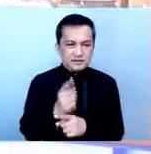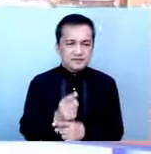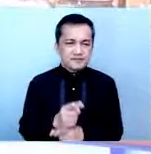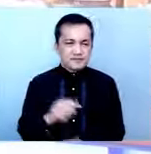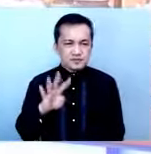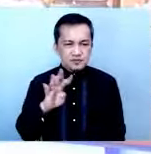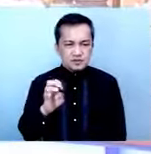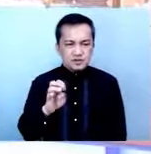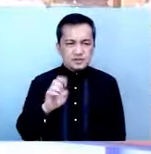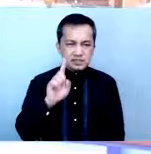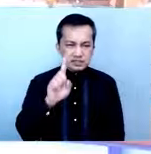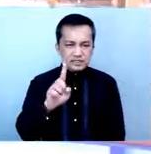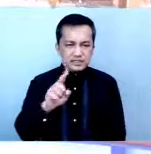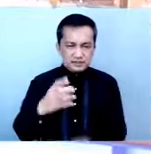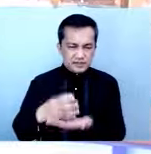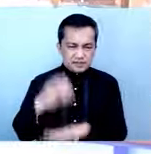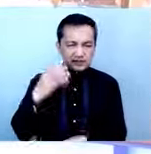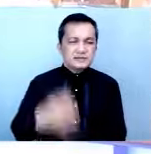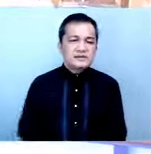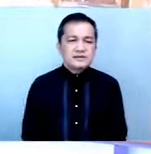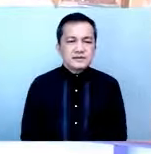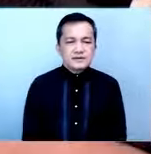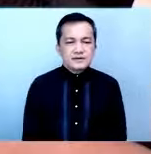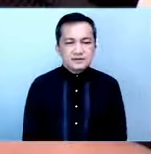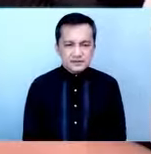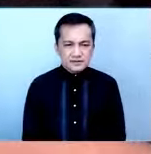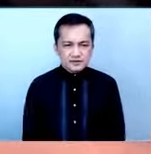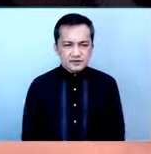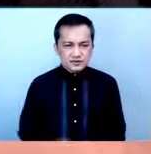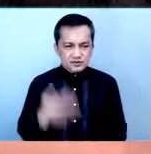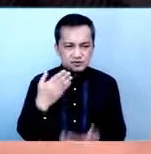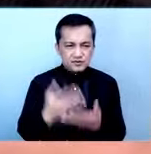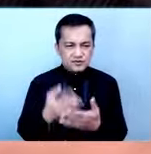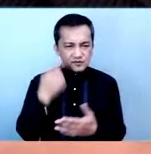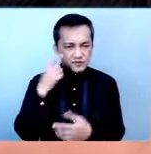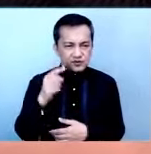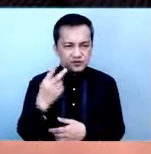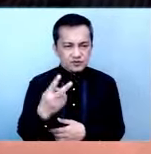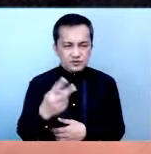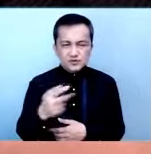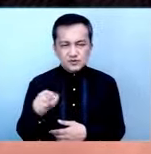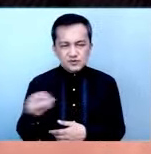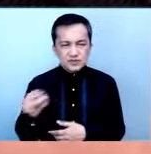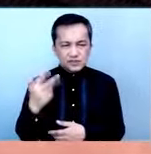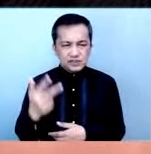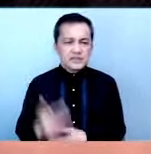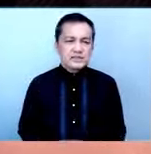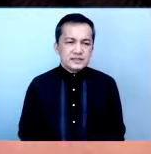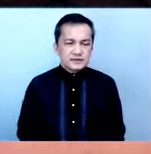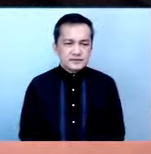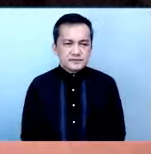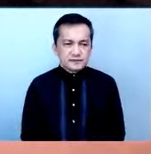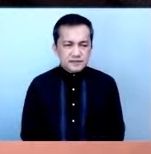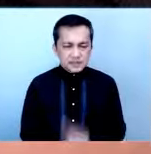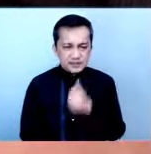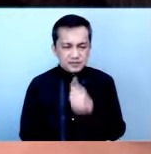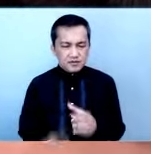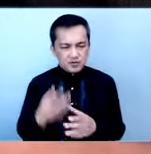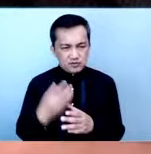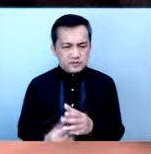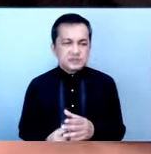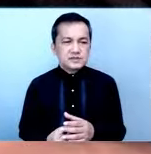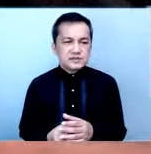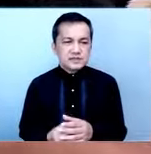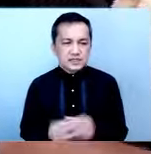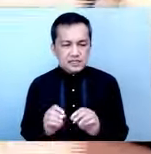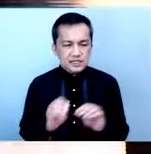per 1-liter jar. Okay, marami na yun. Tapos good for 2 to 3 servings. I-keep mo lang sa ref. Kung hindi maubos today, 4 to 5 days. Refrigerated,